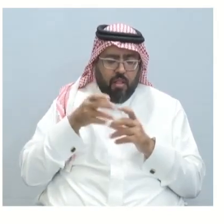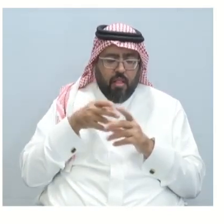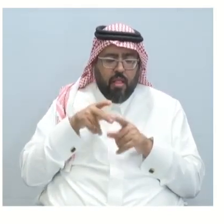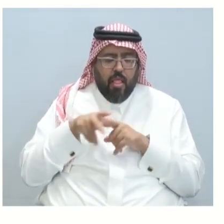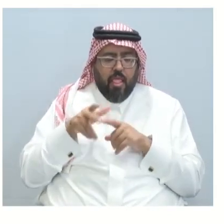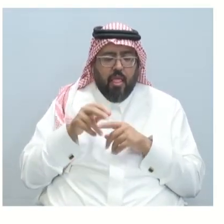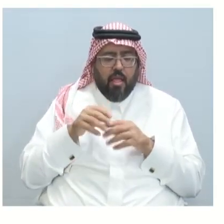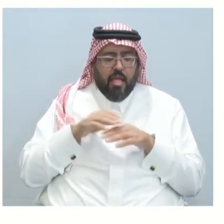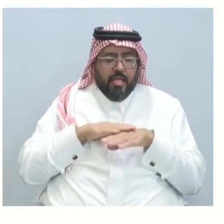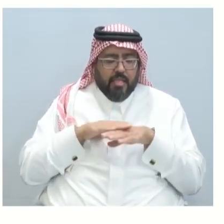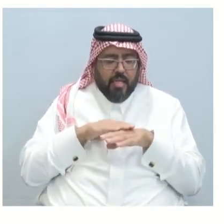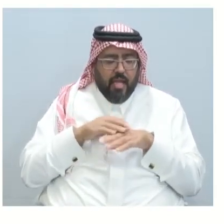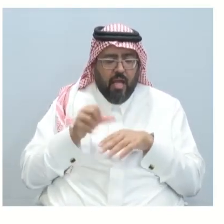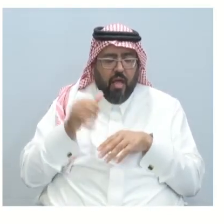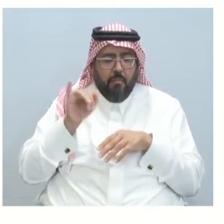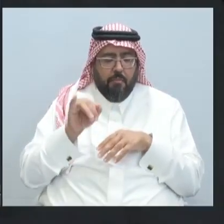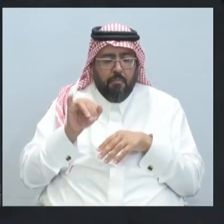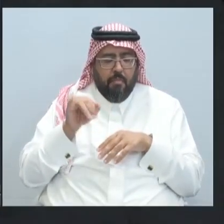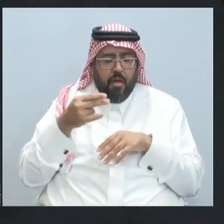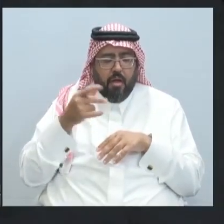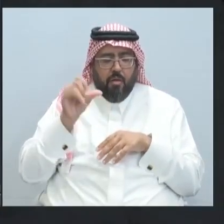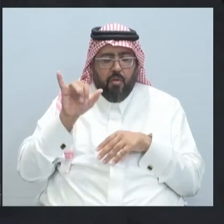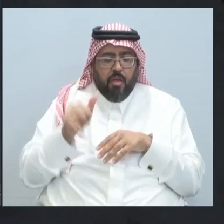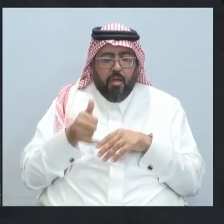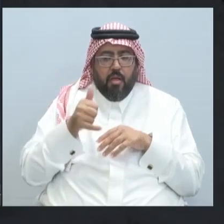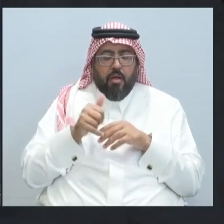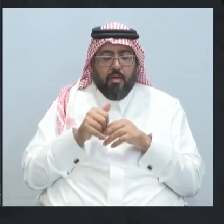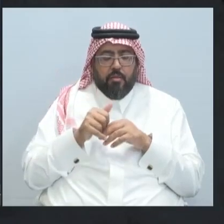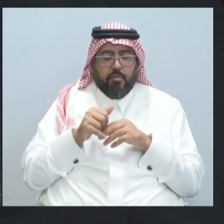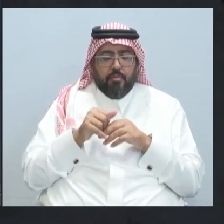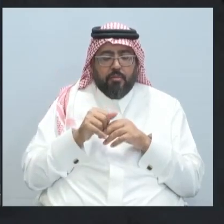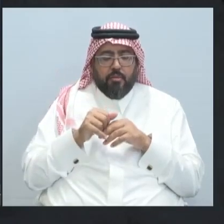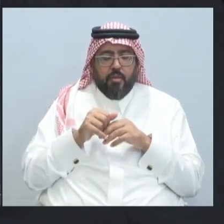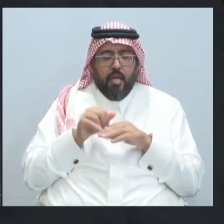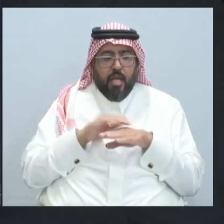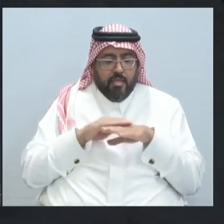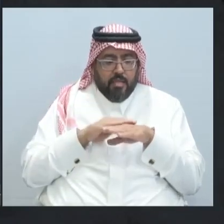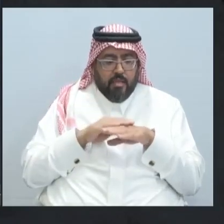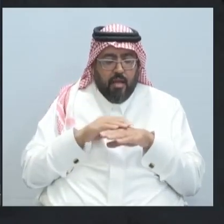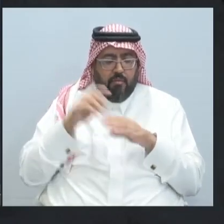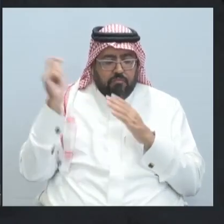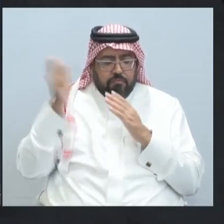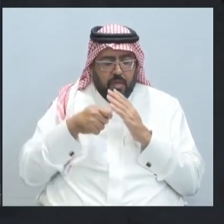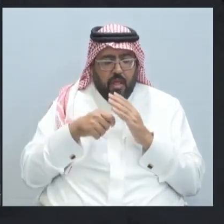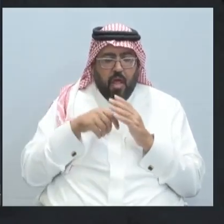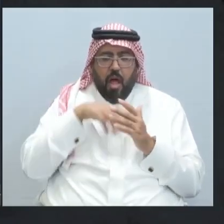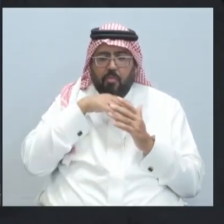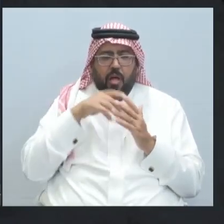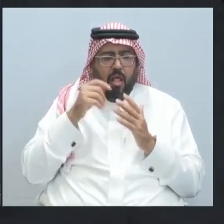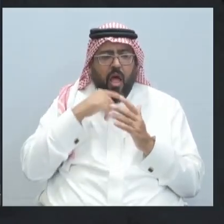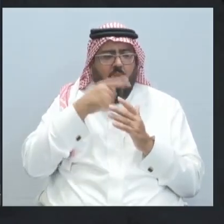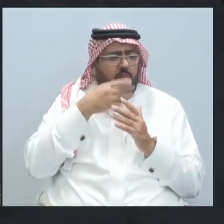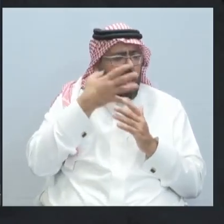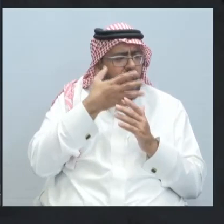هذا الاذى حسيا او معنويا فاحيانا قد يكون لا يكون حسيا لا يضرب والديه لكن قد يقول